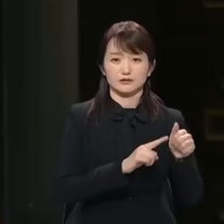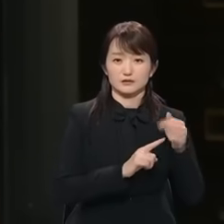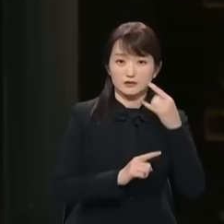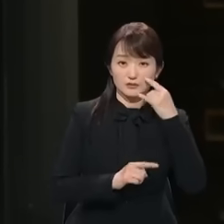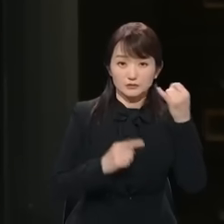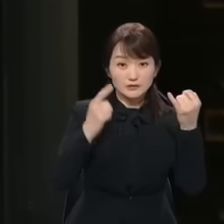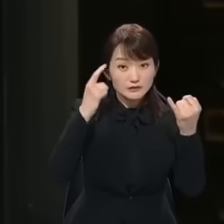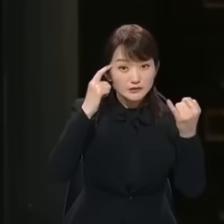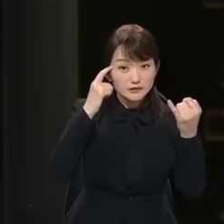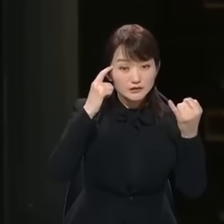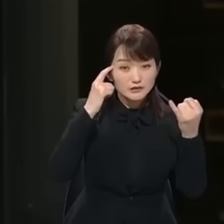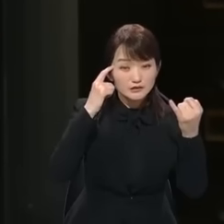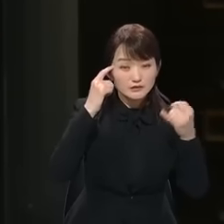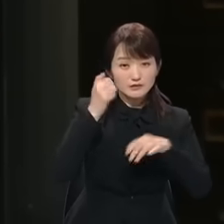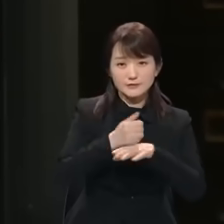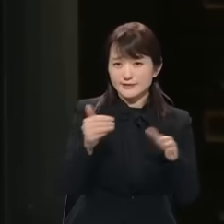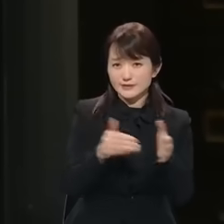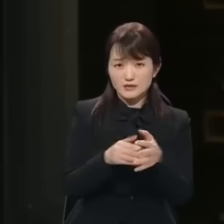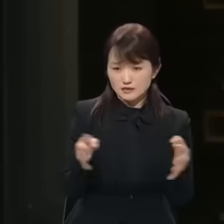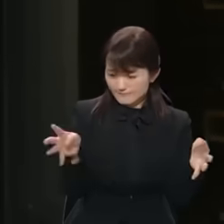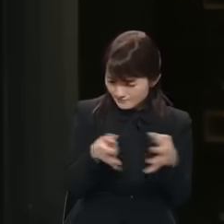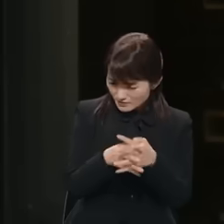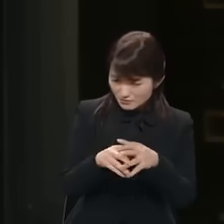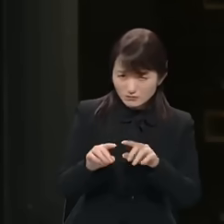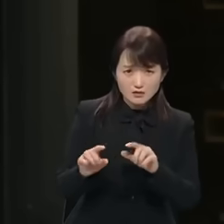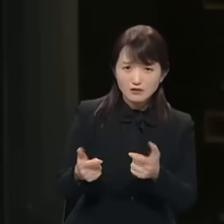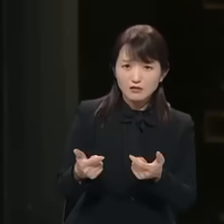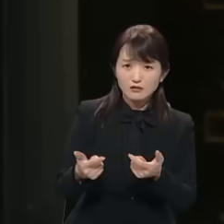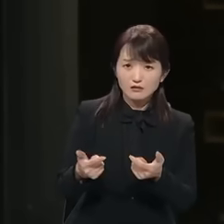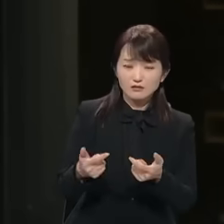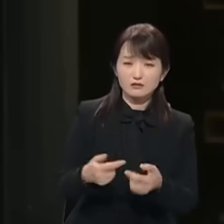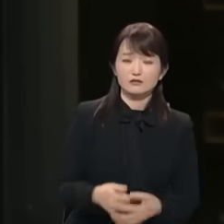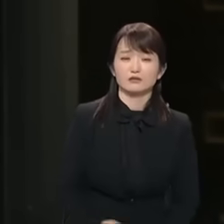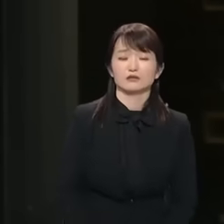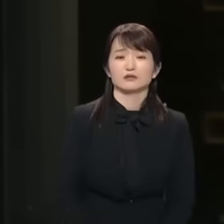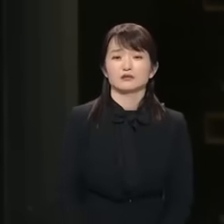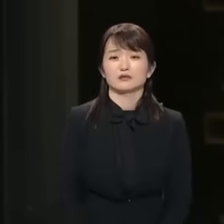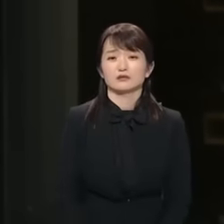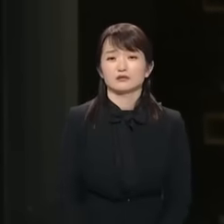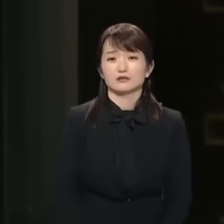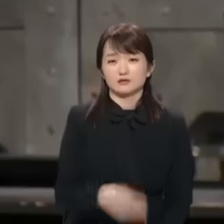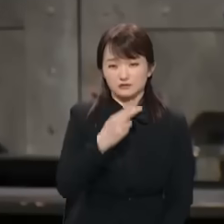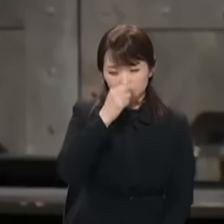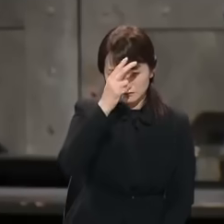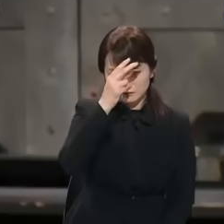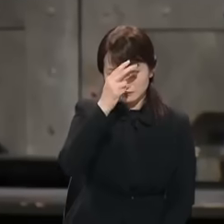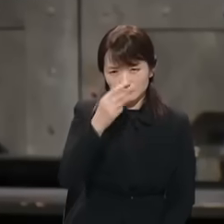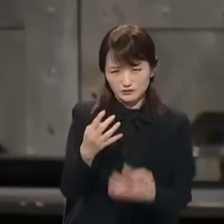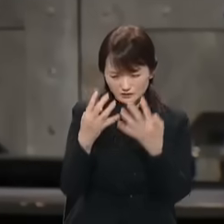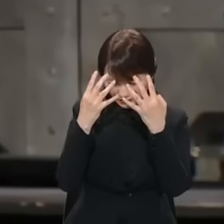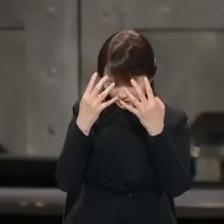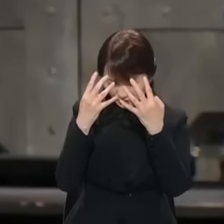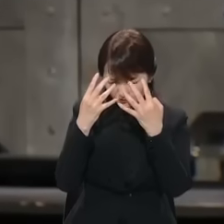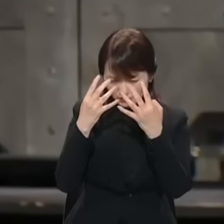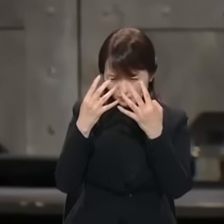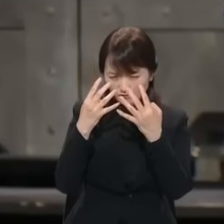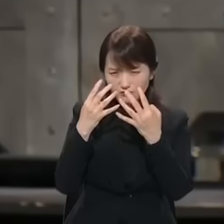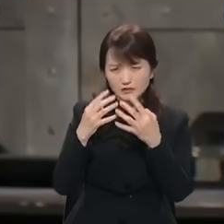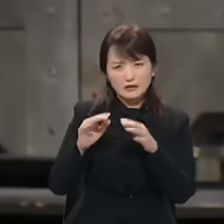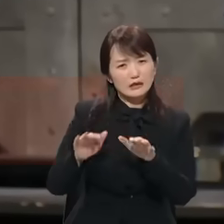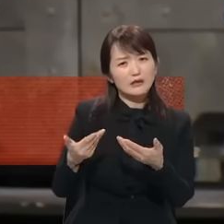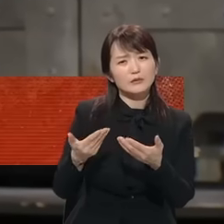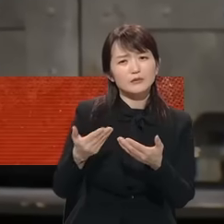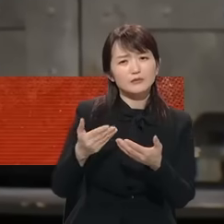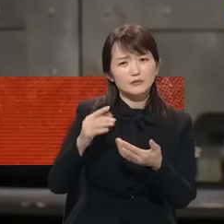생각해서 나 절대 끝까지 합이 않겠다 이런 말씀하셨어요 그리고 검찰에서도 형량 가볍다라는 항소를 했습니다